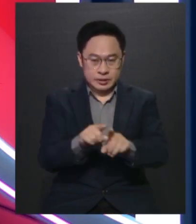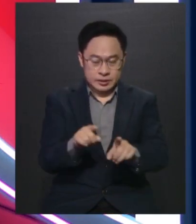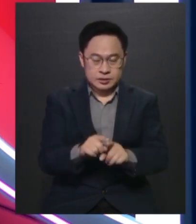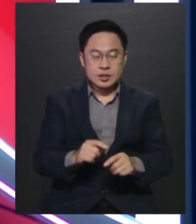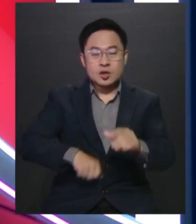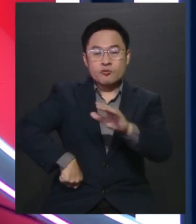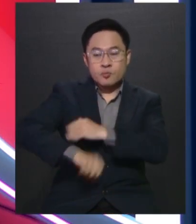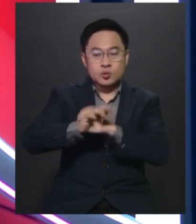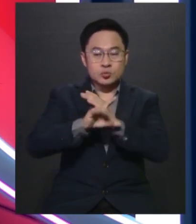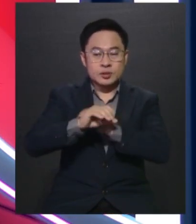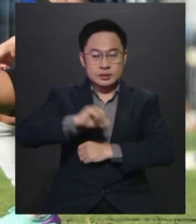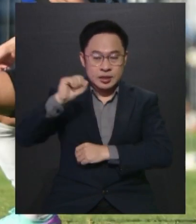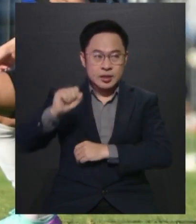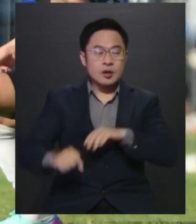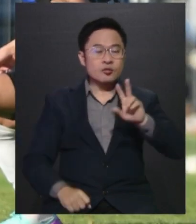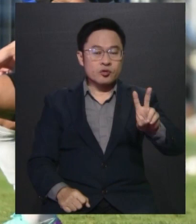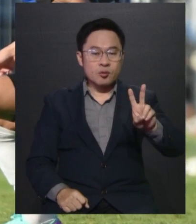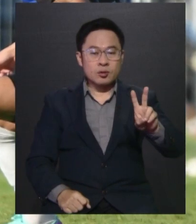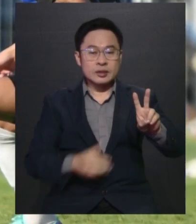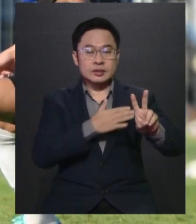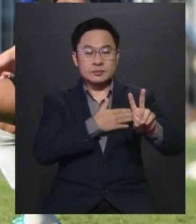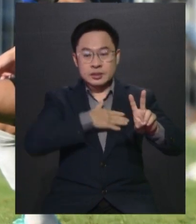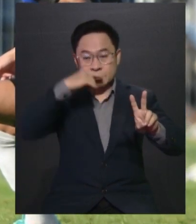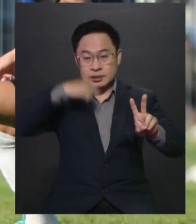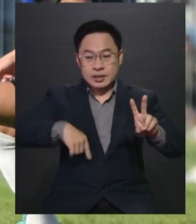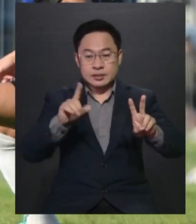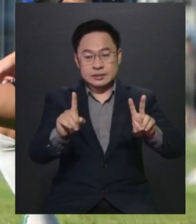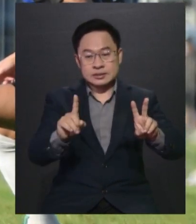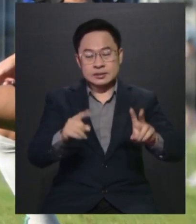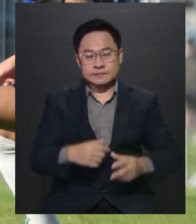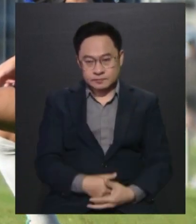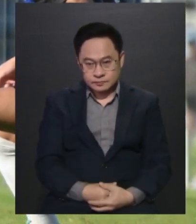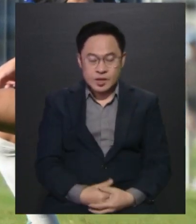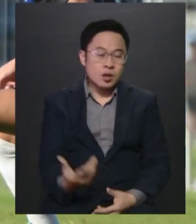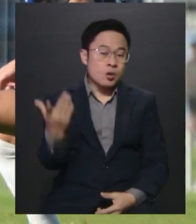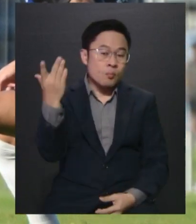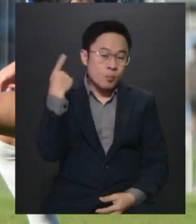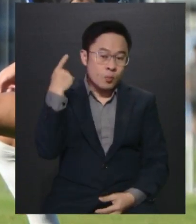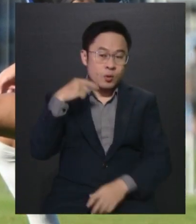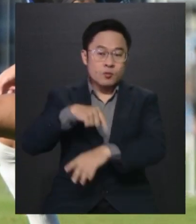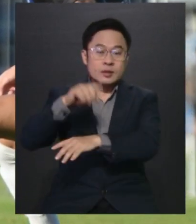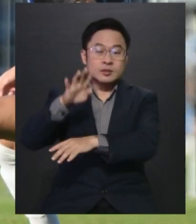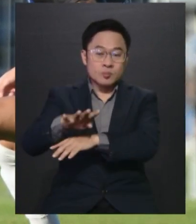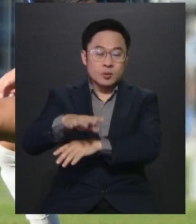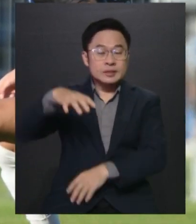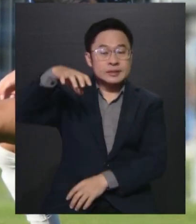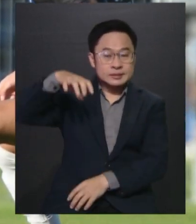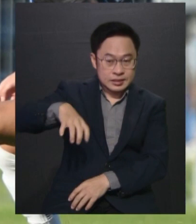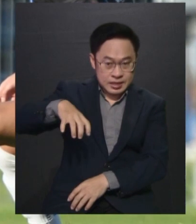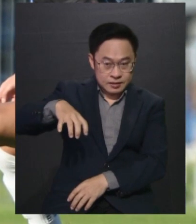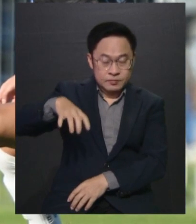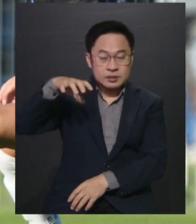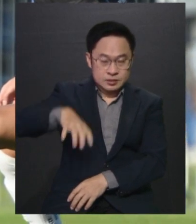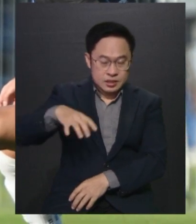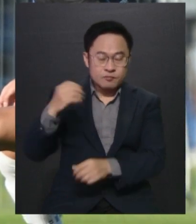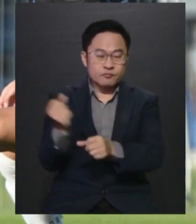ไป1-2ค่ะเมื่อวานนี้ค่ะเวลา16:30นะที่สนามภายในยามาโอกะ